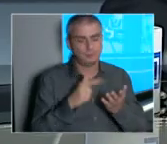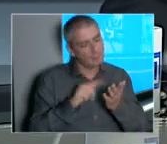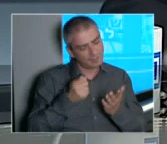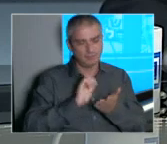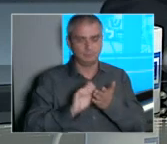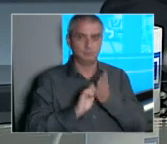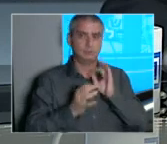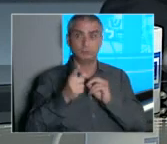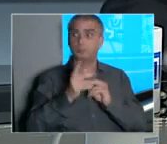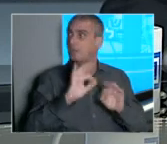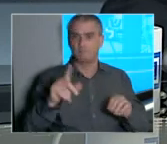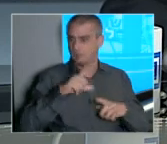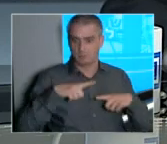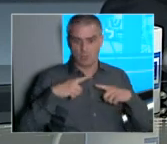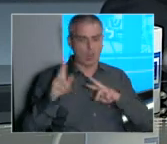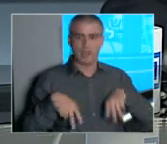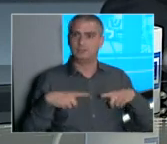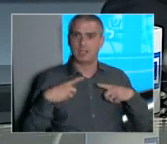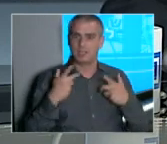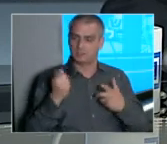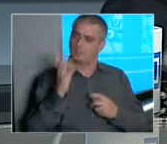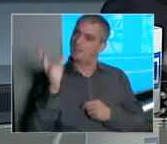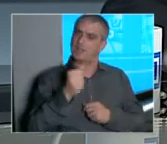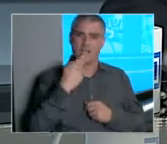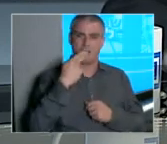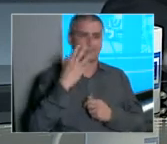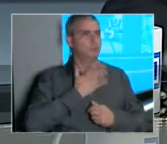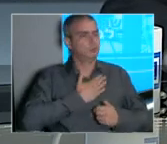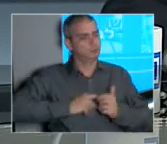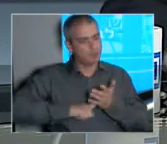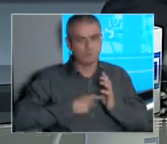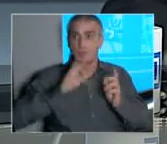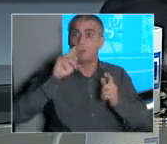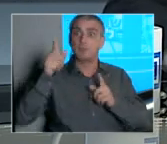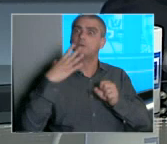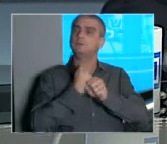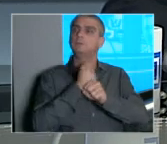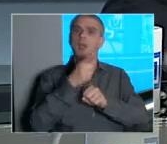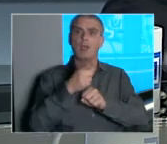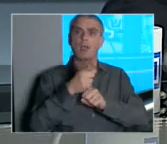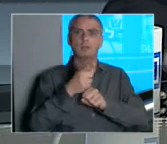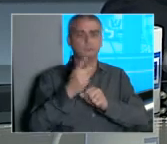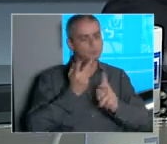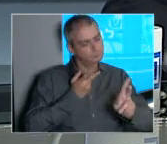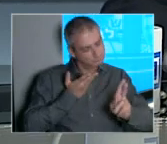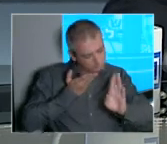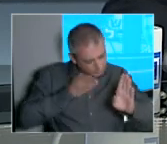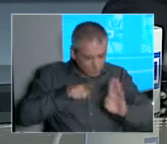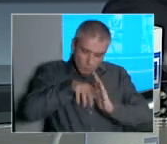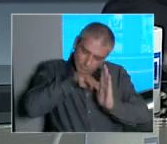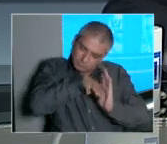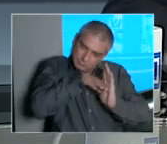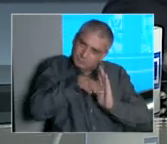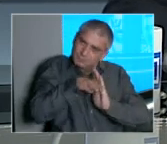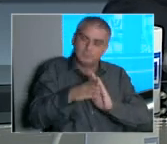במשרד המשפטים, שאיש ממנו חי עוד לא חזר, הלכה את הנגבי שבא עם שאיפות ואת רמון, והיא הצליחה משם לחצוב ממש בסלע